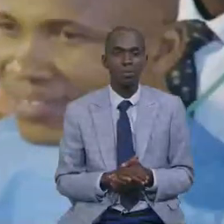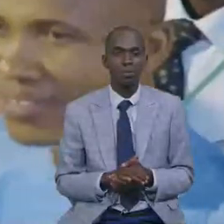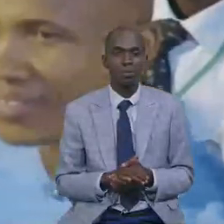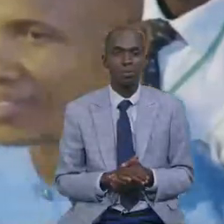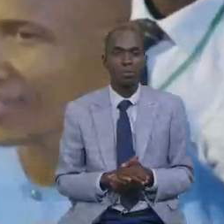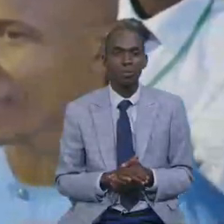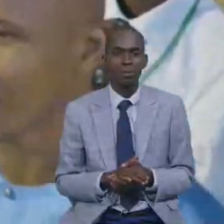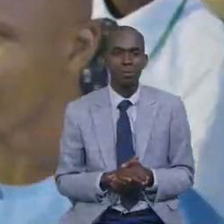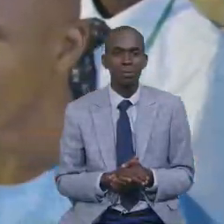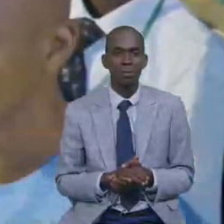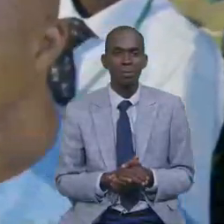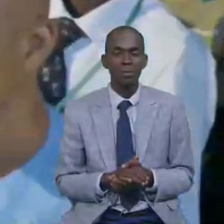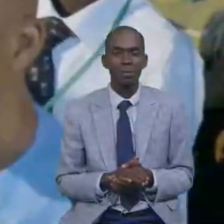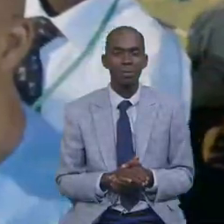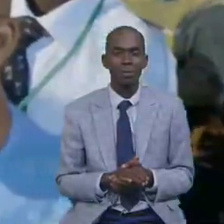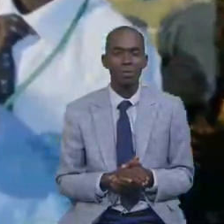merci